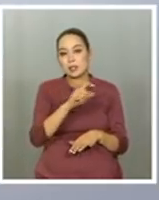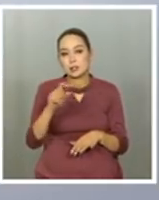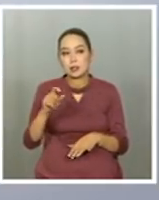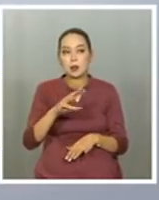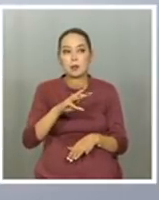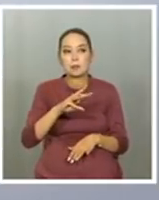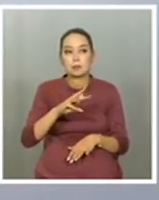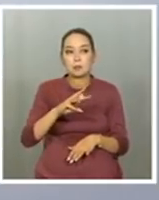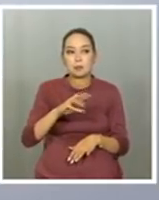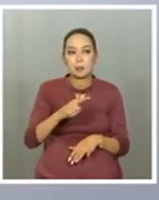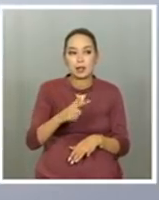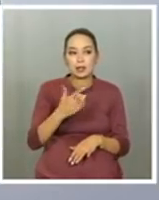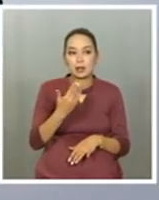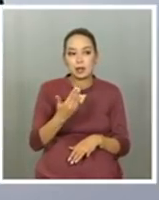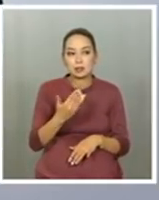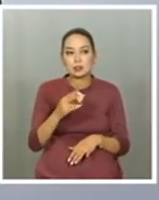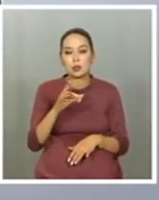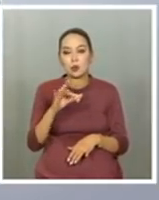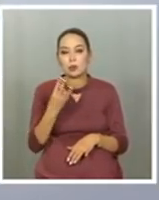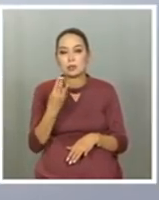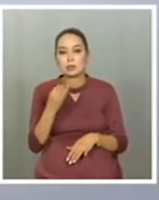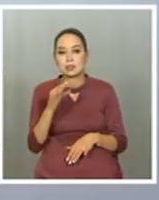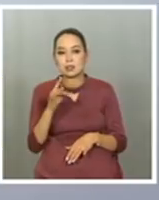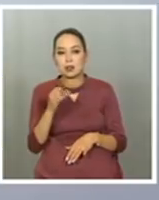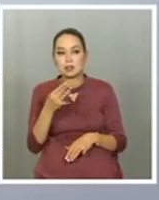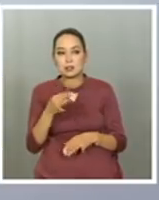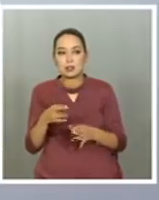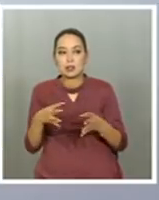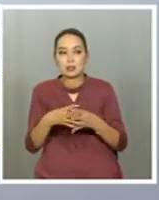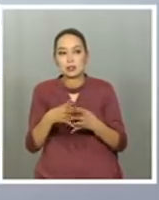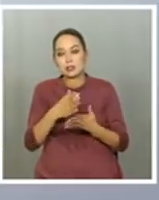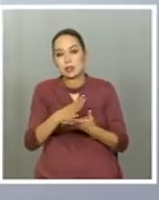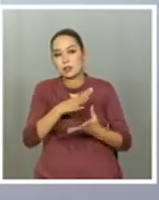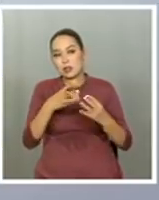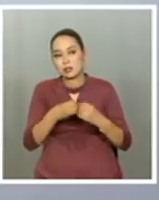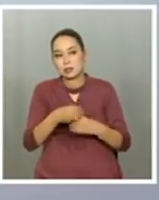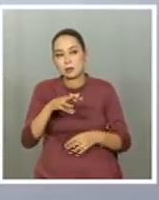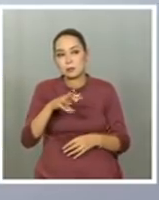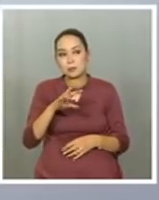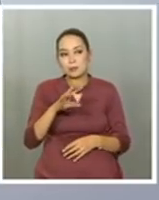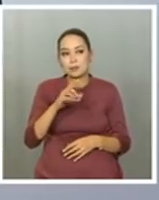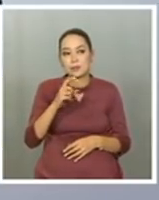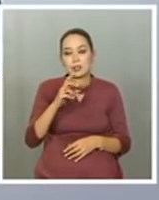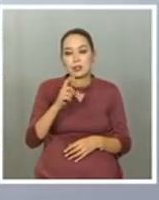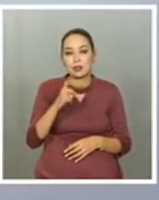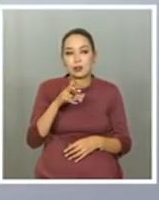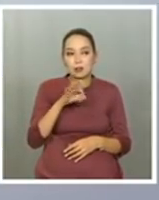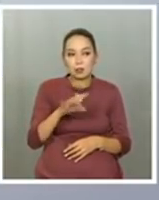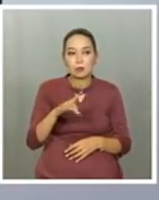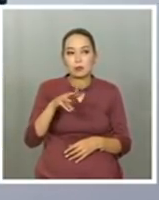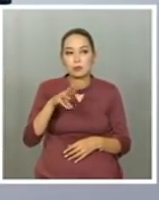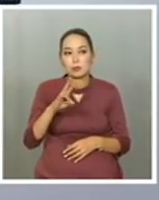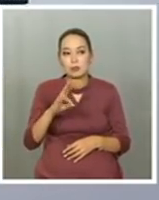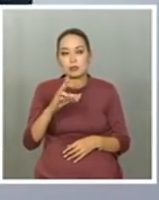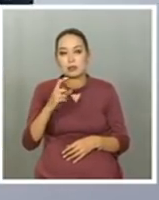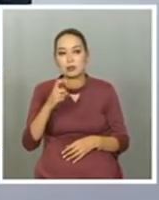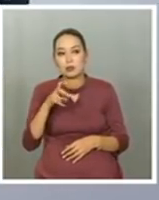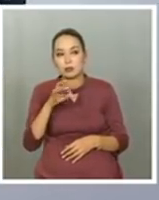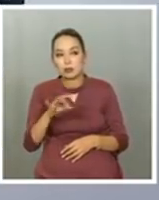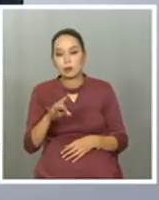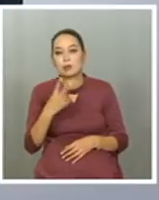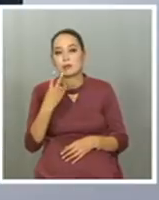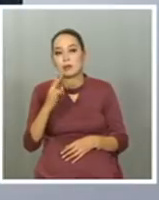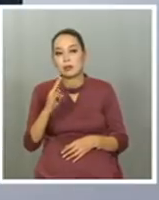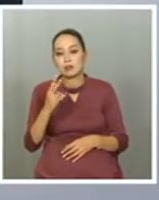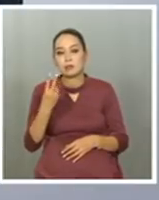диоксидіне концентрлі тұз қышқылын қосамыз. Нәтижесінде хлор газы марганецтің эквивалентті хлориді және су аламыз.